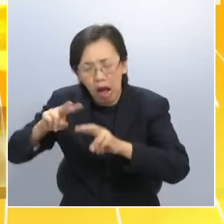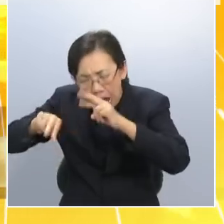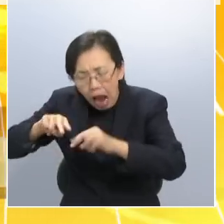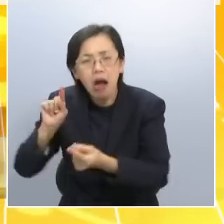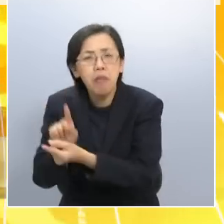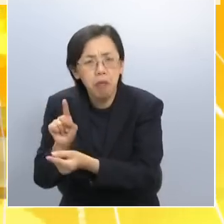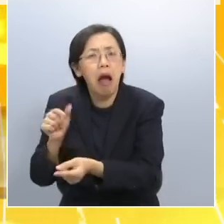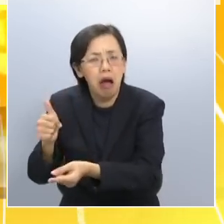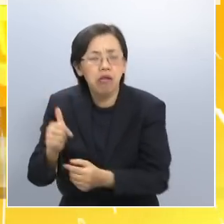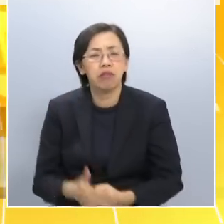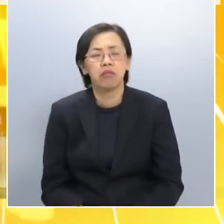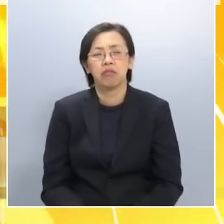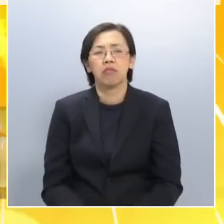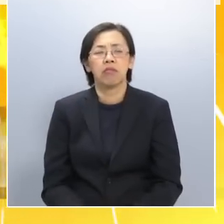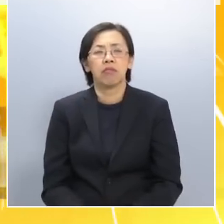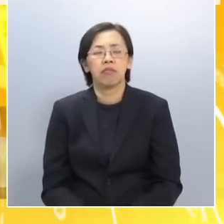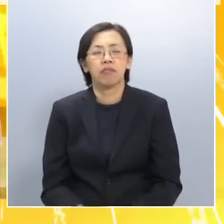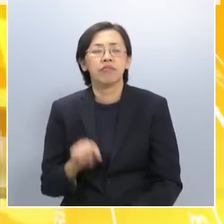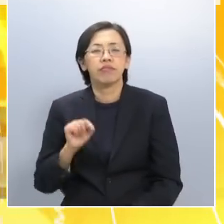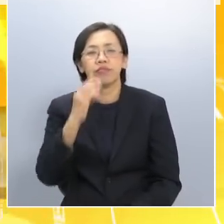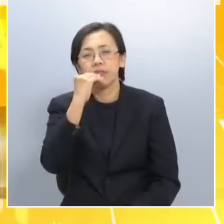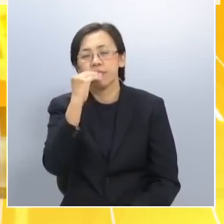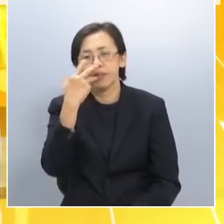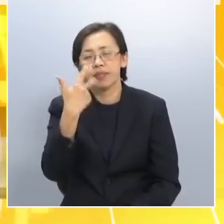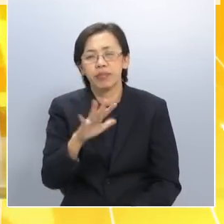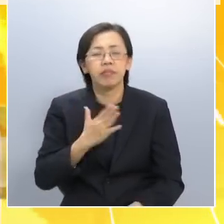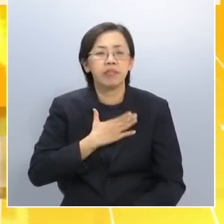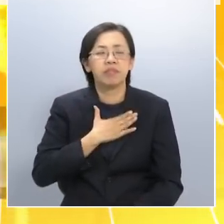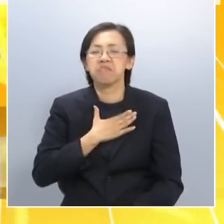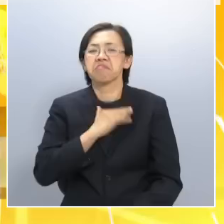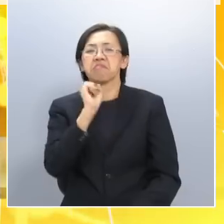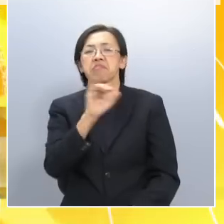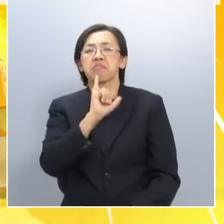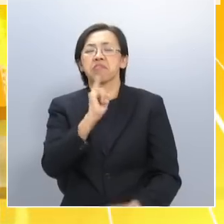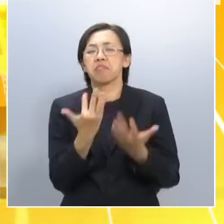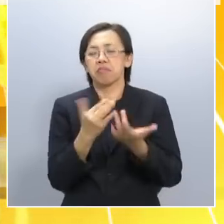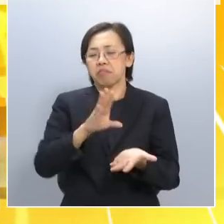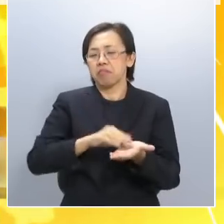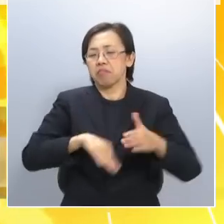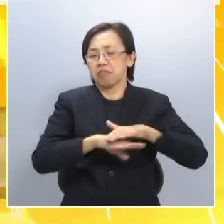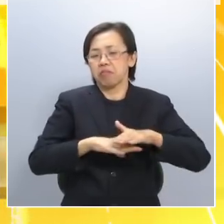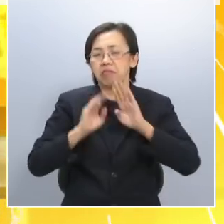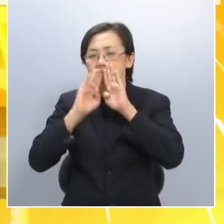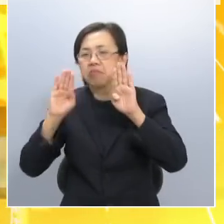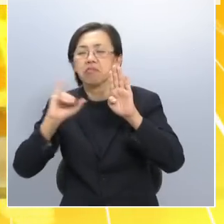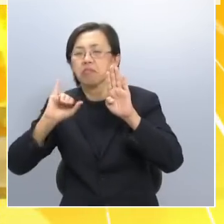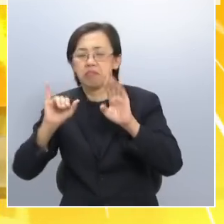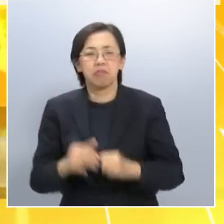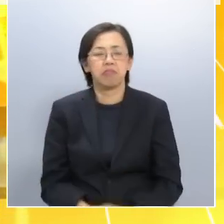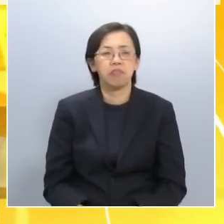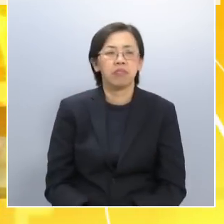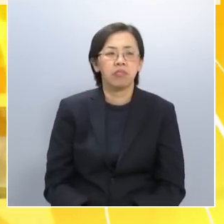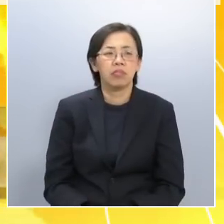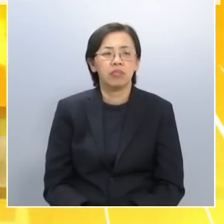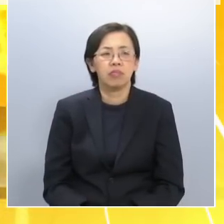ย ส่วนนี้เขาก็พูดแล้วแต่ว่าผมขอไว้ดำเนินการต่อนิดหนึ่งนะฮะ สมองคร ับ ช่วยคร ับ อ ะไรมันมี